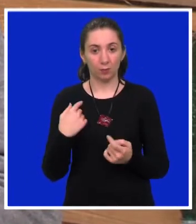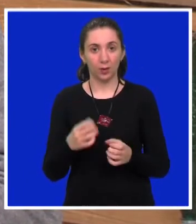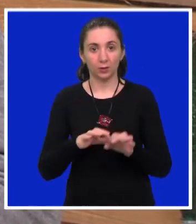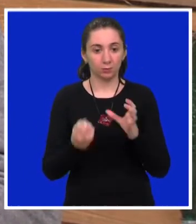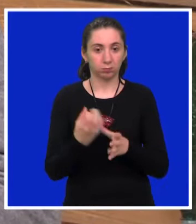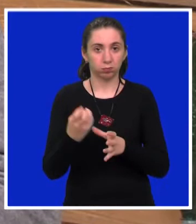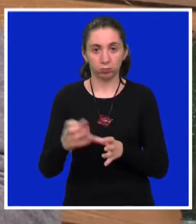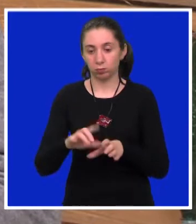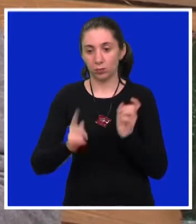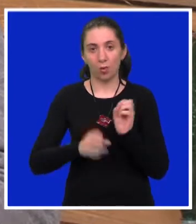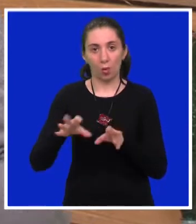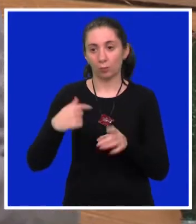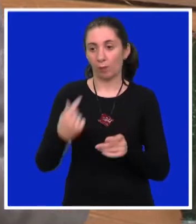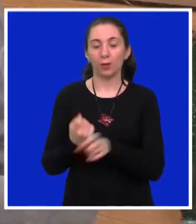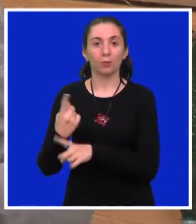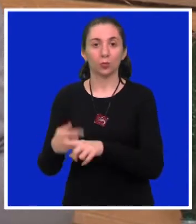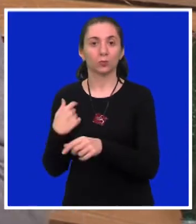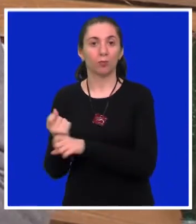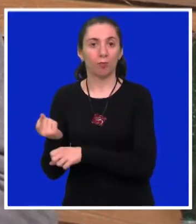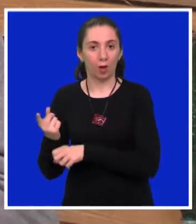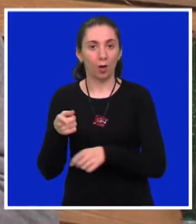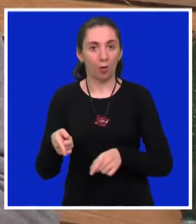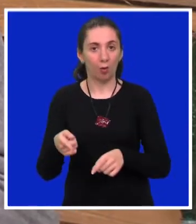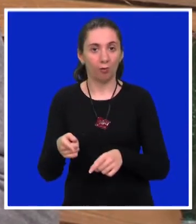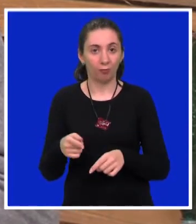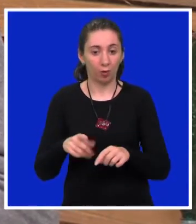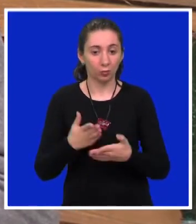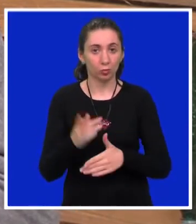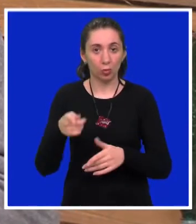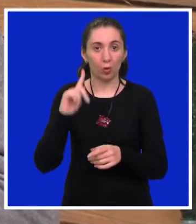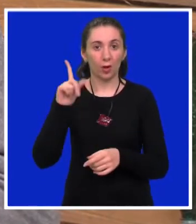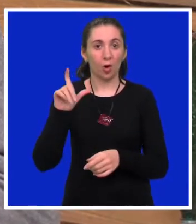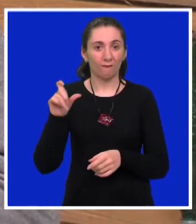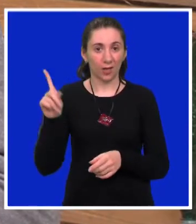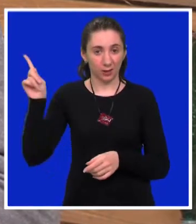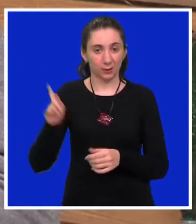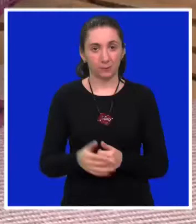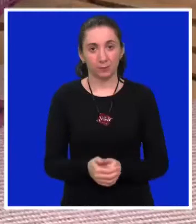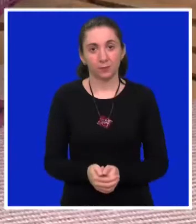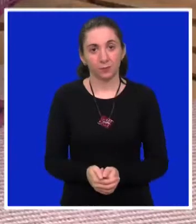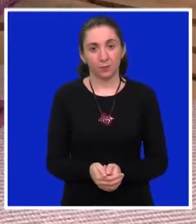stvari stvaramo otpad i onda ga negdje odlažemo. Jel? U ovom slučaju to je Ilovac.